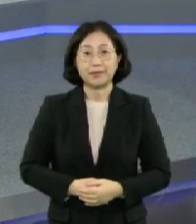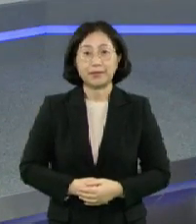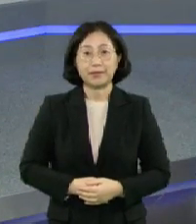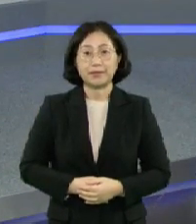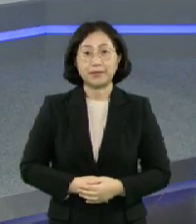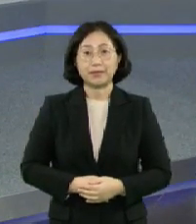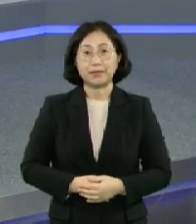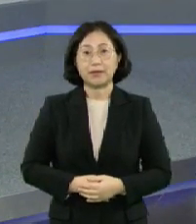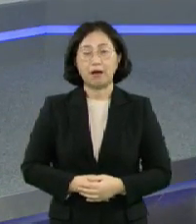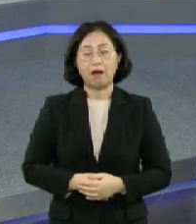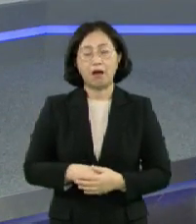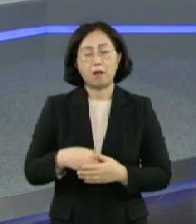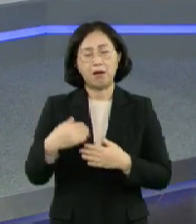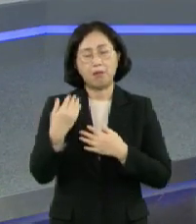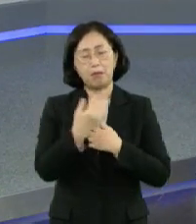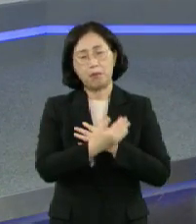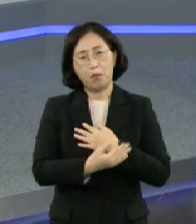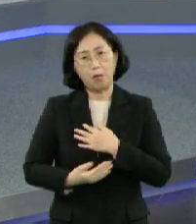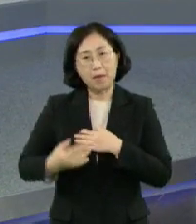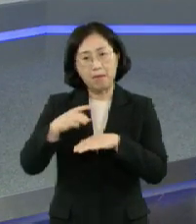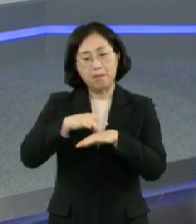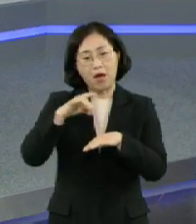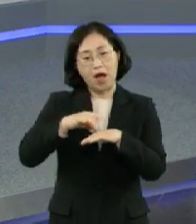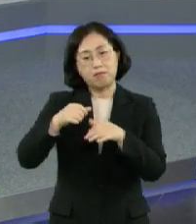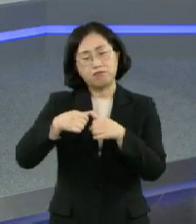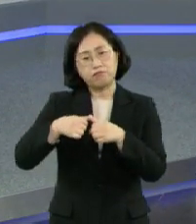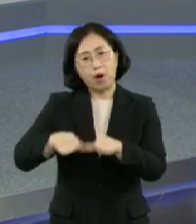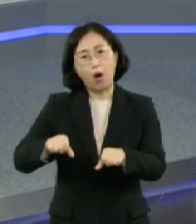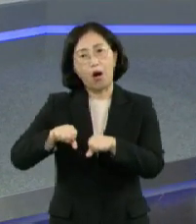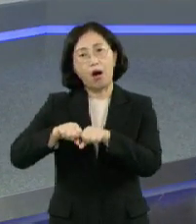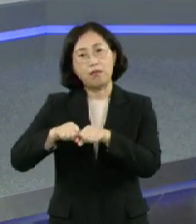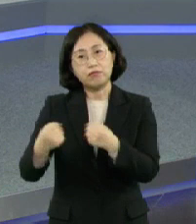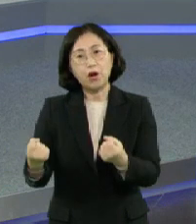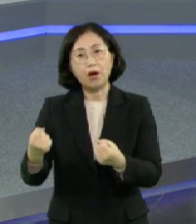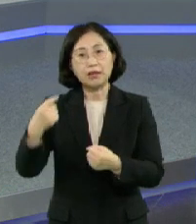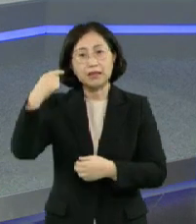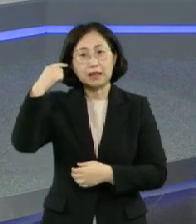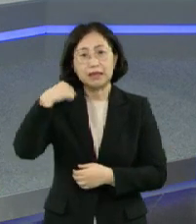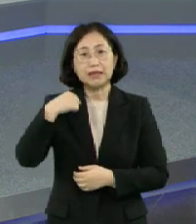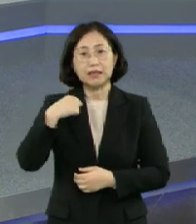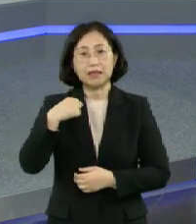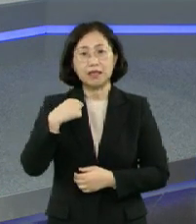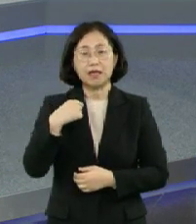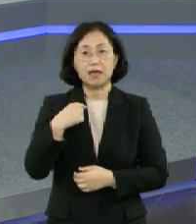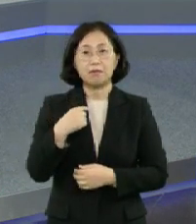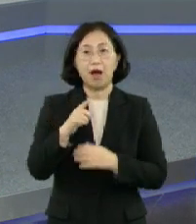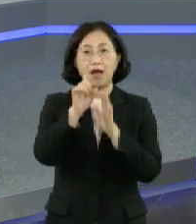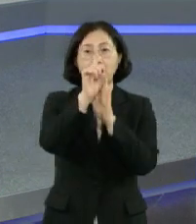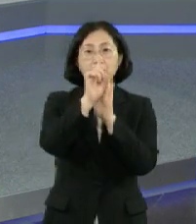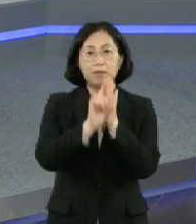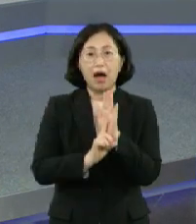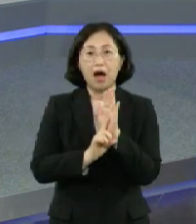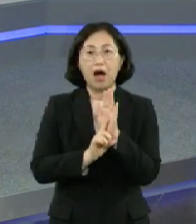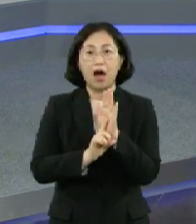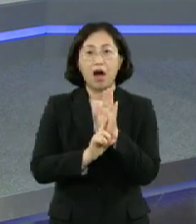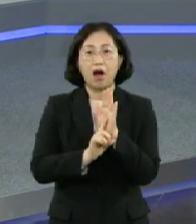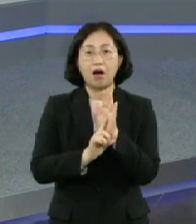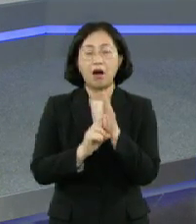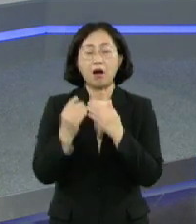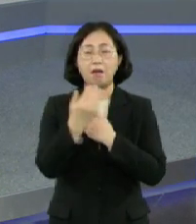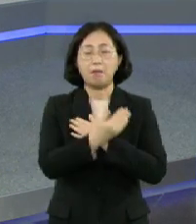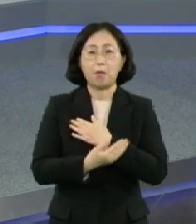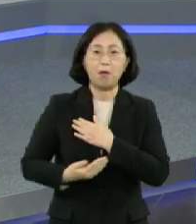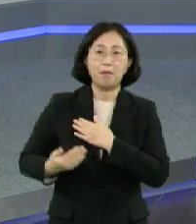그냥 온몸이 그냥 뼈가 부서지는 느낌과 체온이 다 떨어지고 온몸에